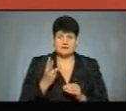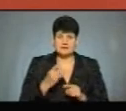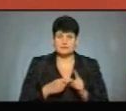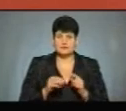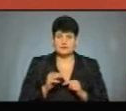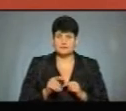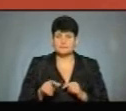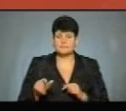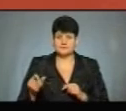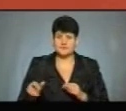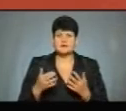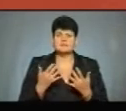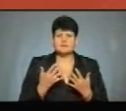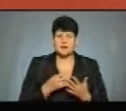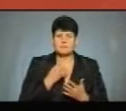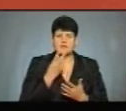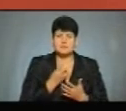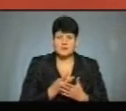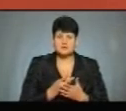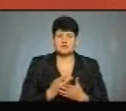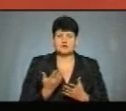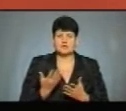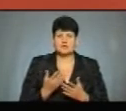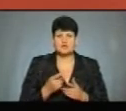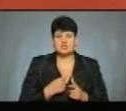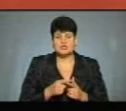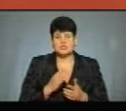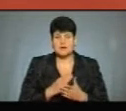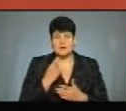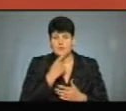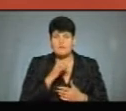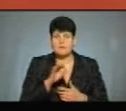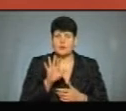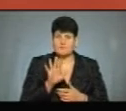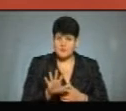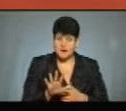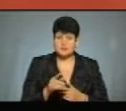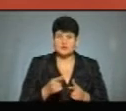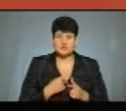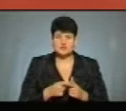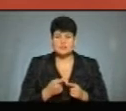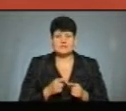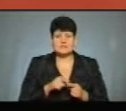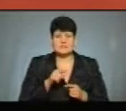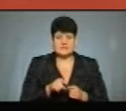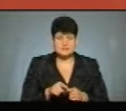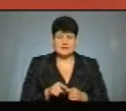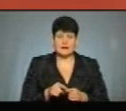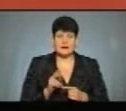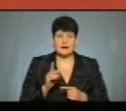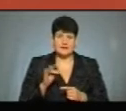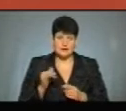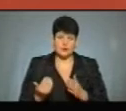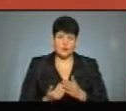тисячі мешканців. Скільки передбачено, чи таке йде мова про 5 тисяч, і чи це один з ключових критеріїв для нового